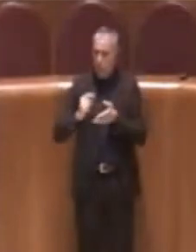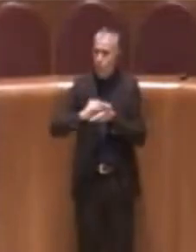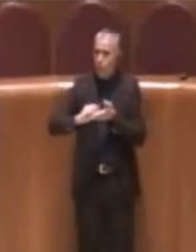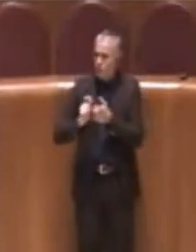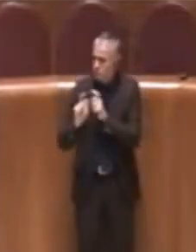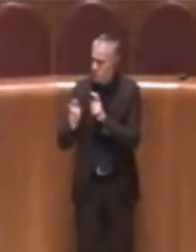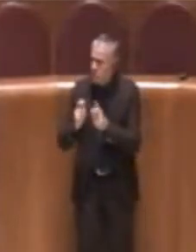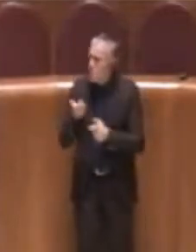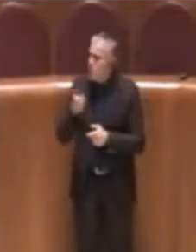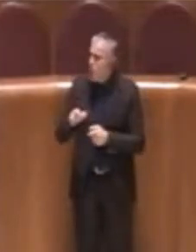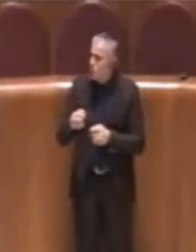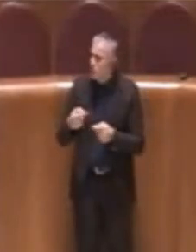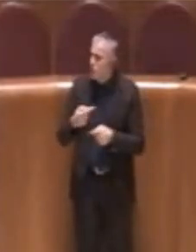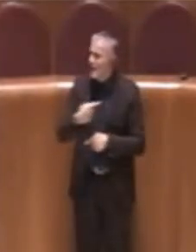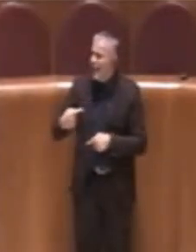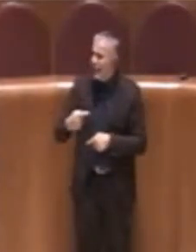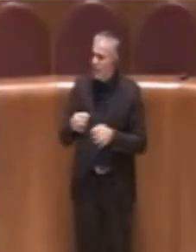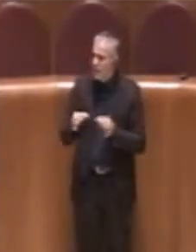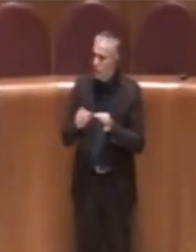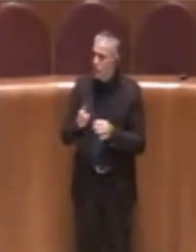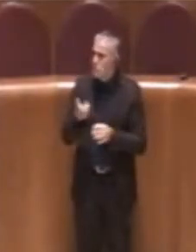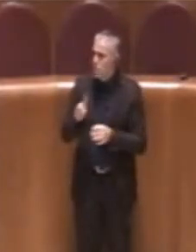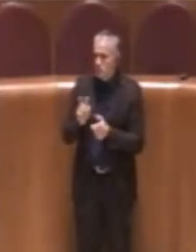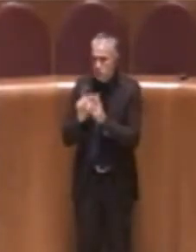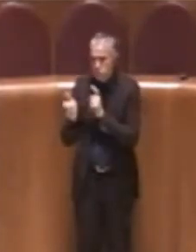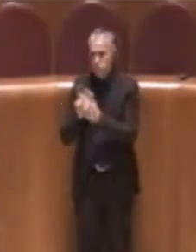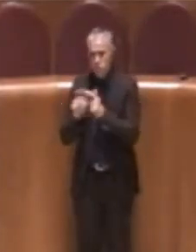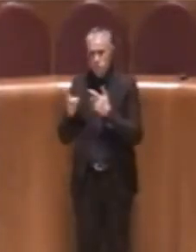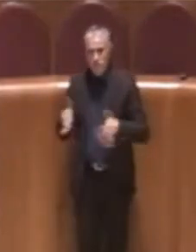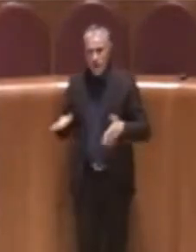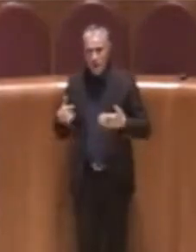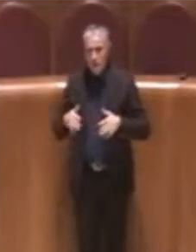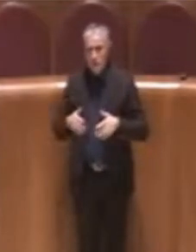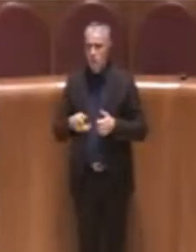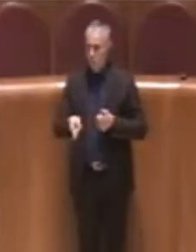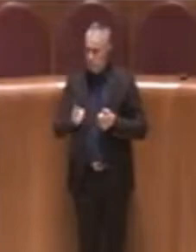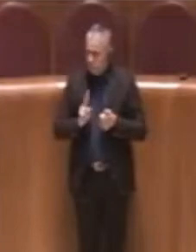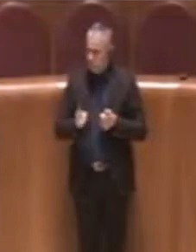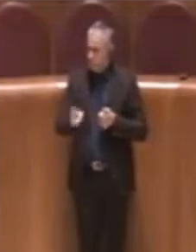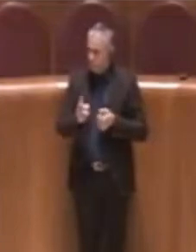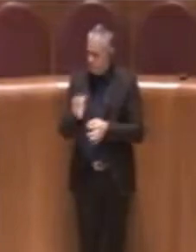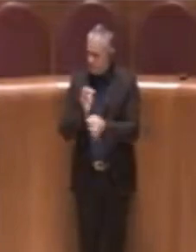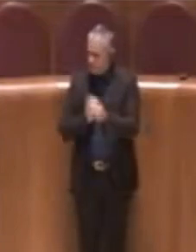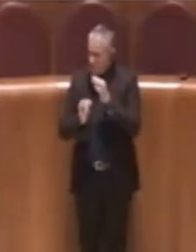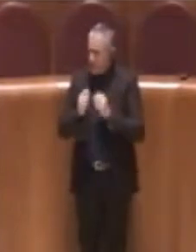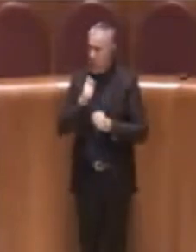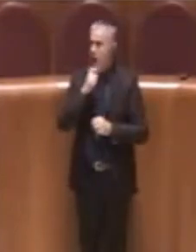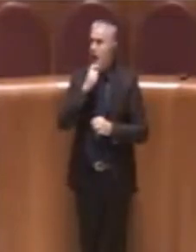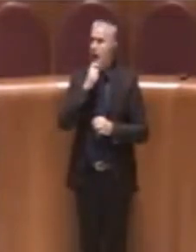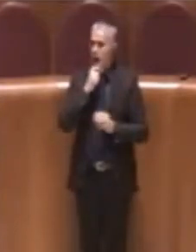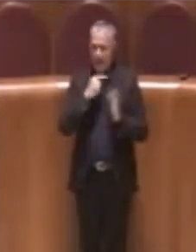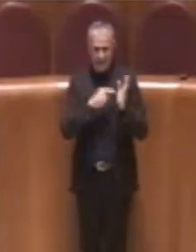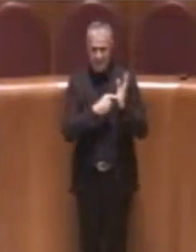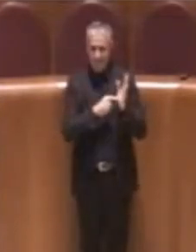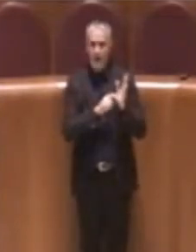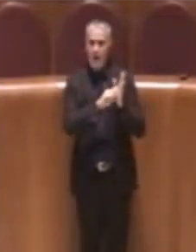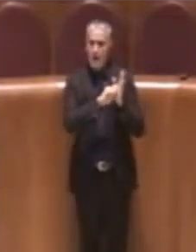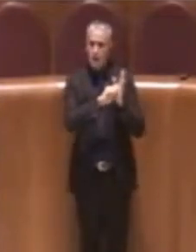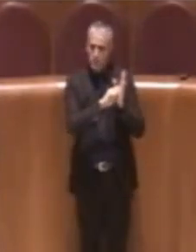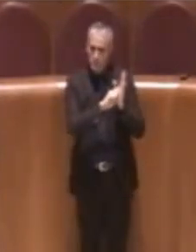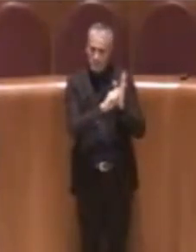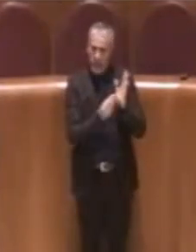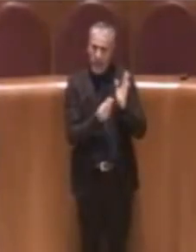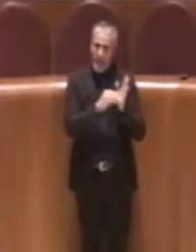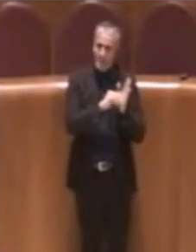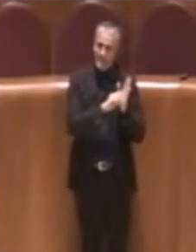le ragioni che hanno portato a questi pareri negativi. E su queste ragioni abbiamo basato degli emendamenti che non modificano